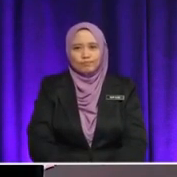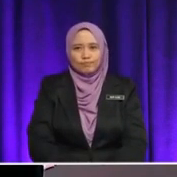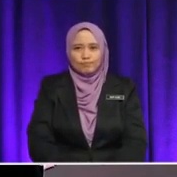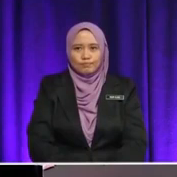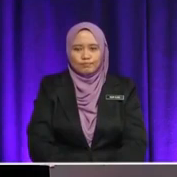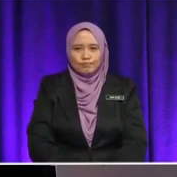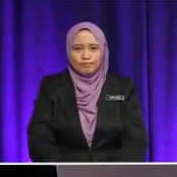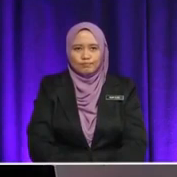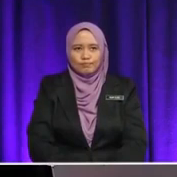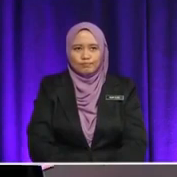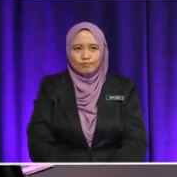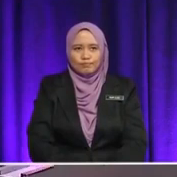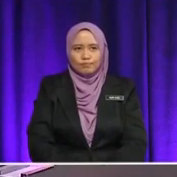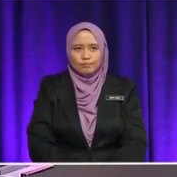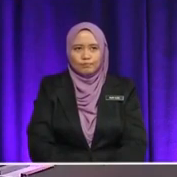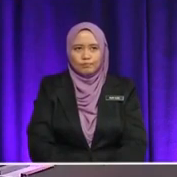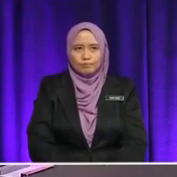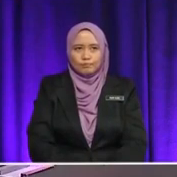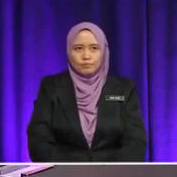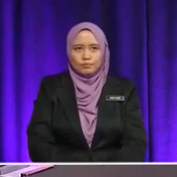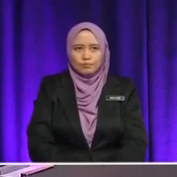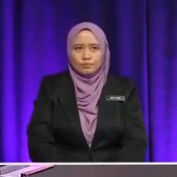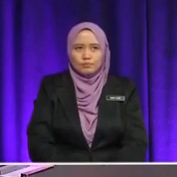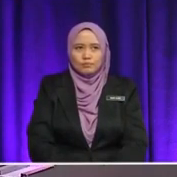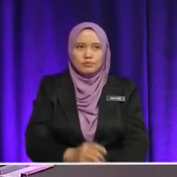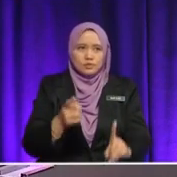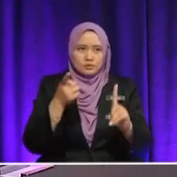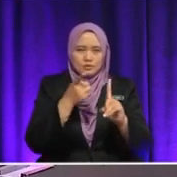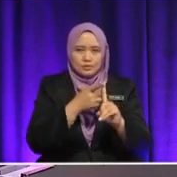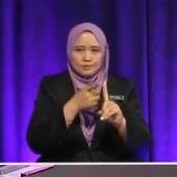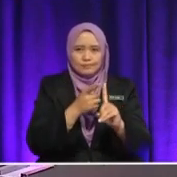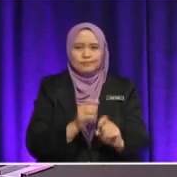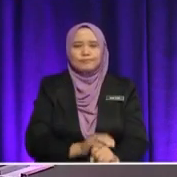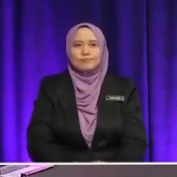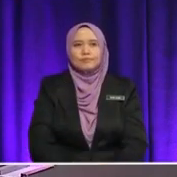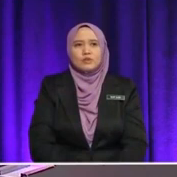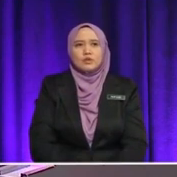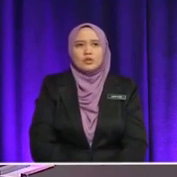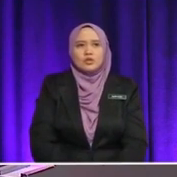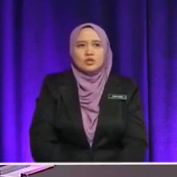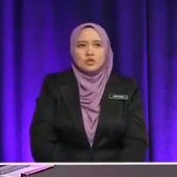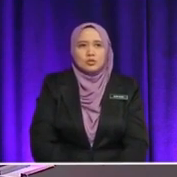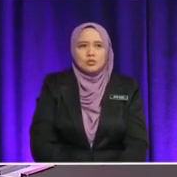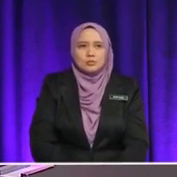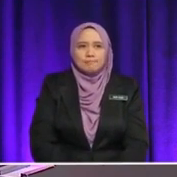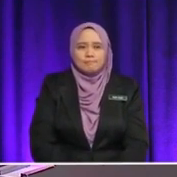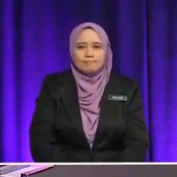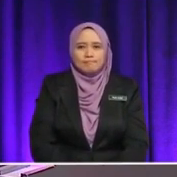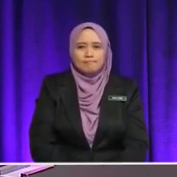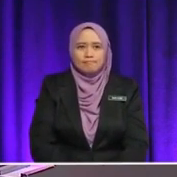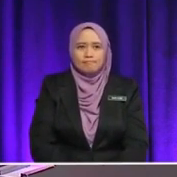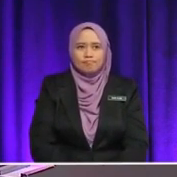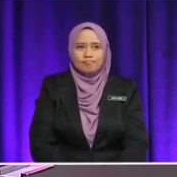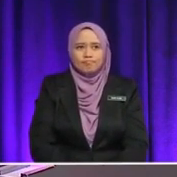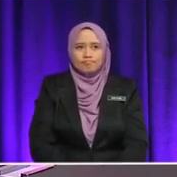jeruk ini langkah satu kata kunci bagi langkah 1 adalah suruhanjaya pilih Raya penentuan sempadan kawasan